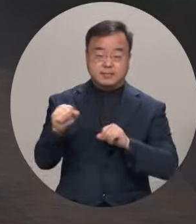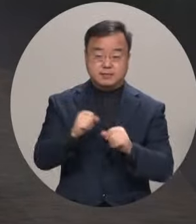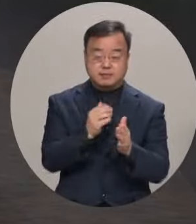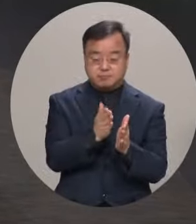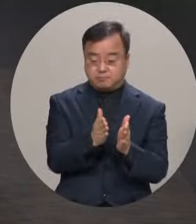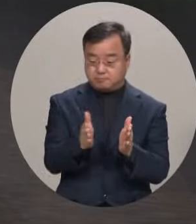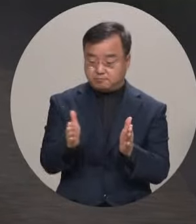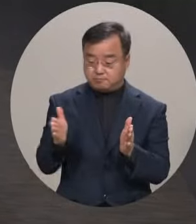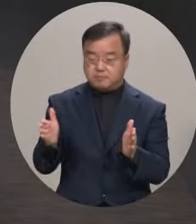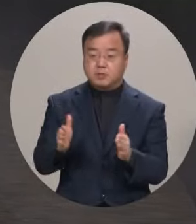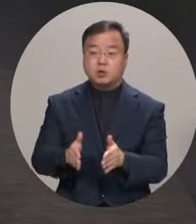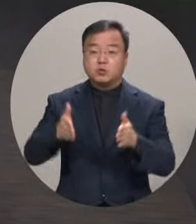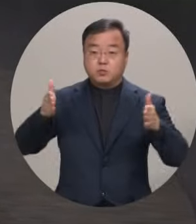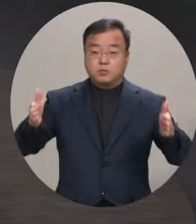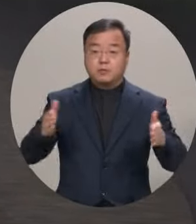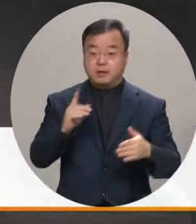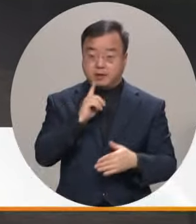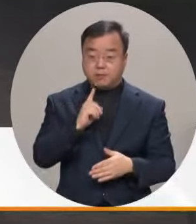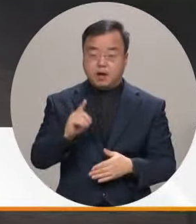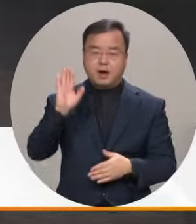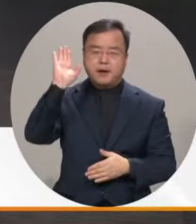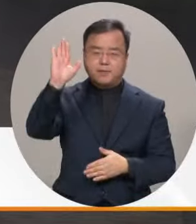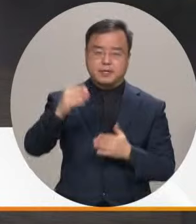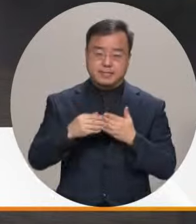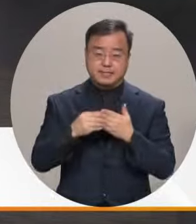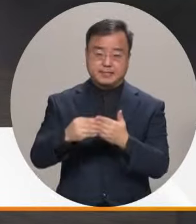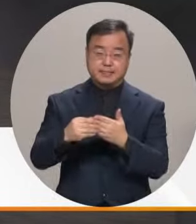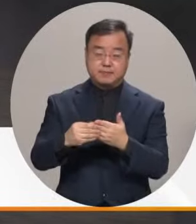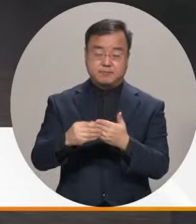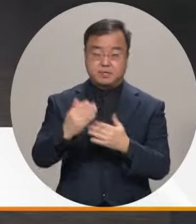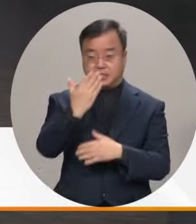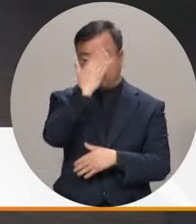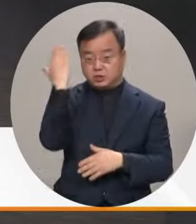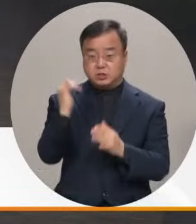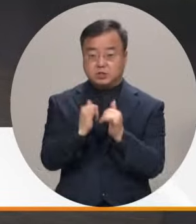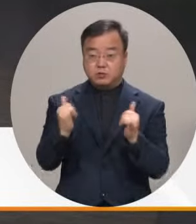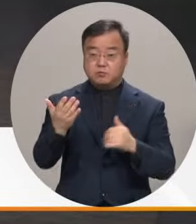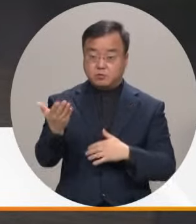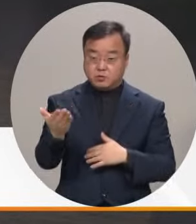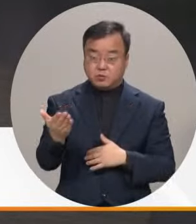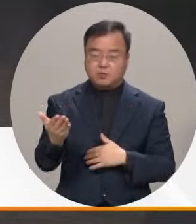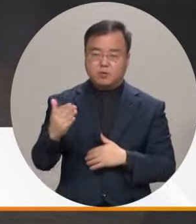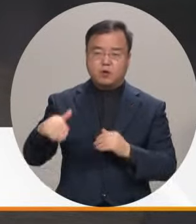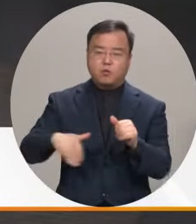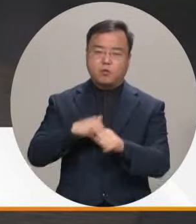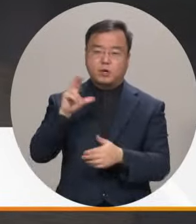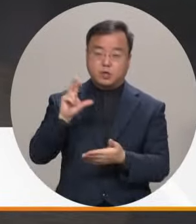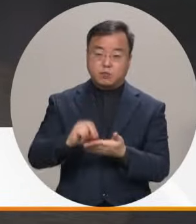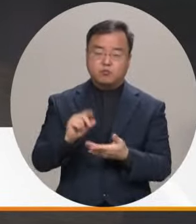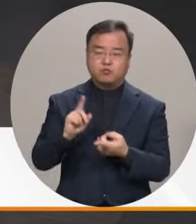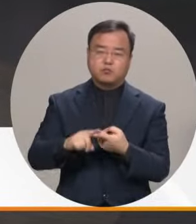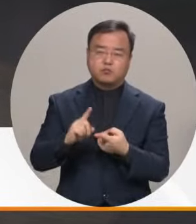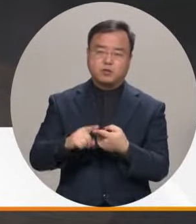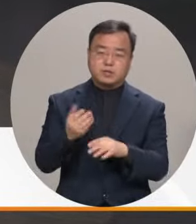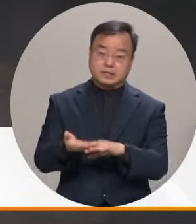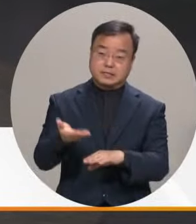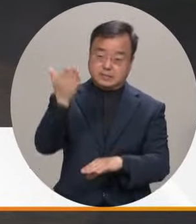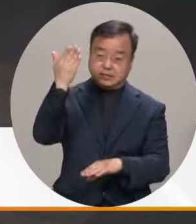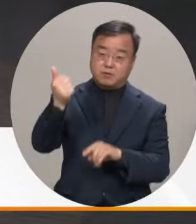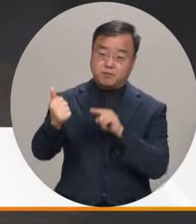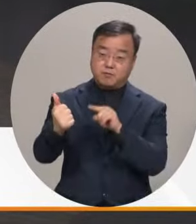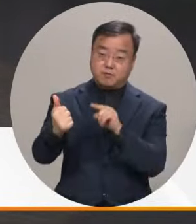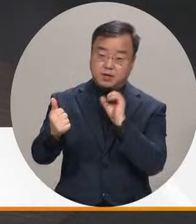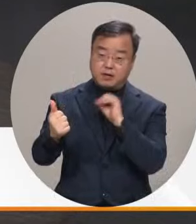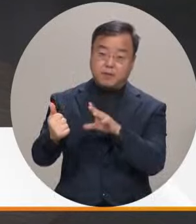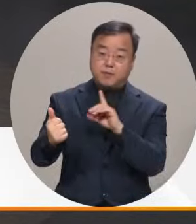넓히자는 건데다면이 미래를 이끌어갈 세대로서 환경 문제에 대해서 혹시 기성 세대에 하고 싶으신 말씀